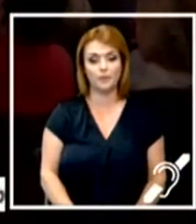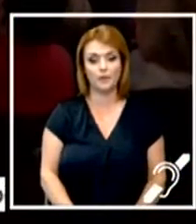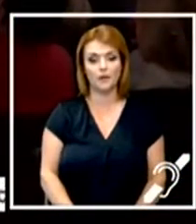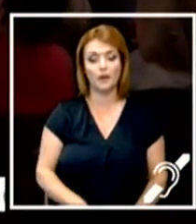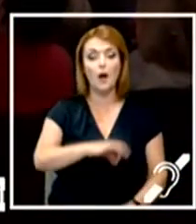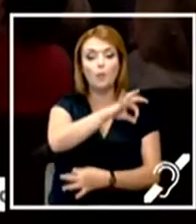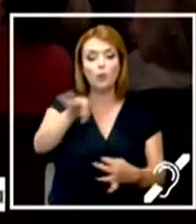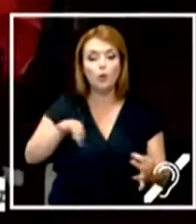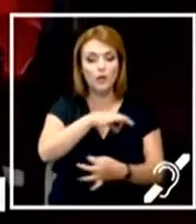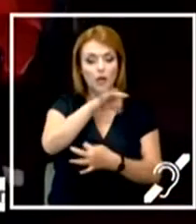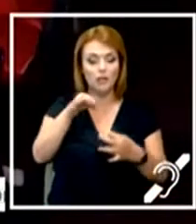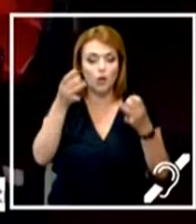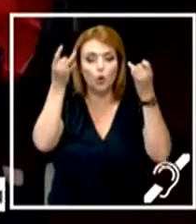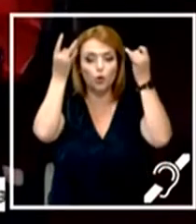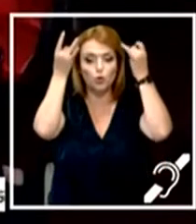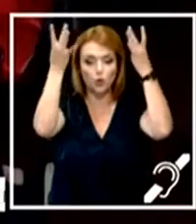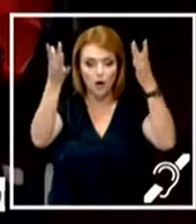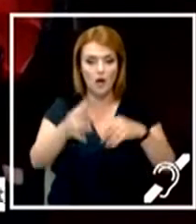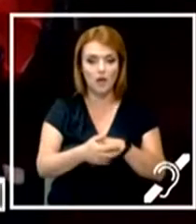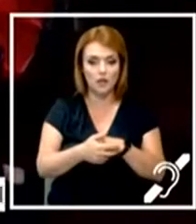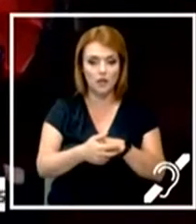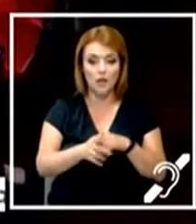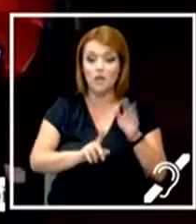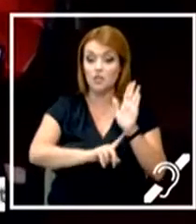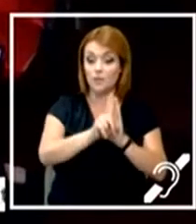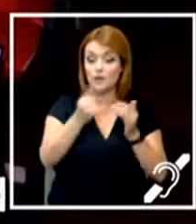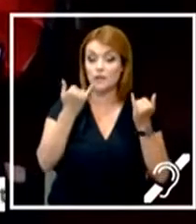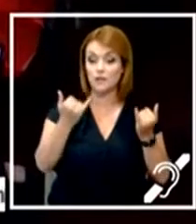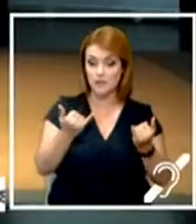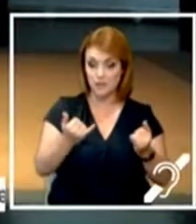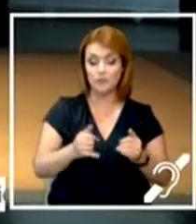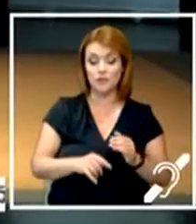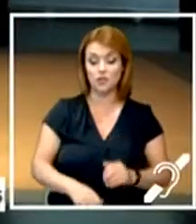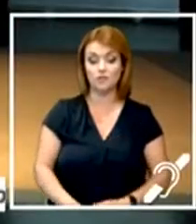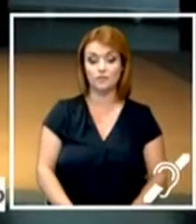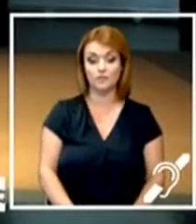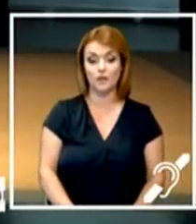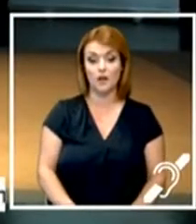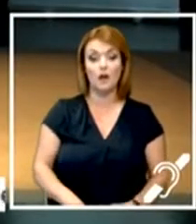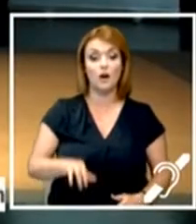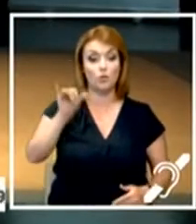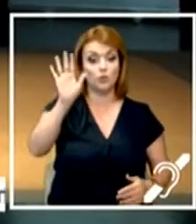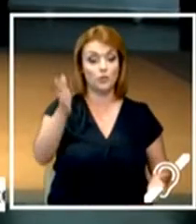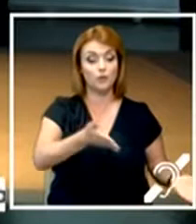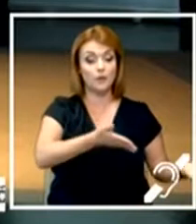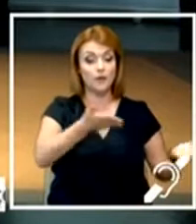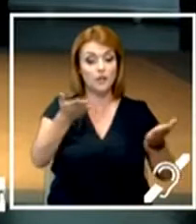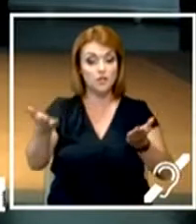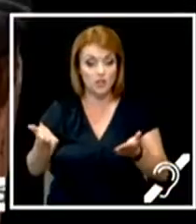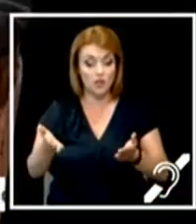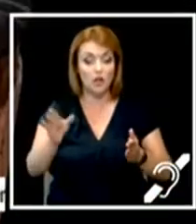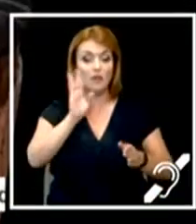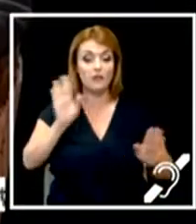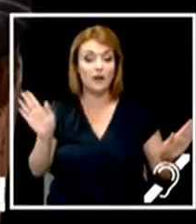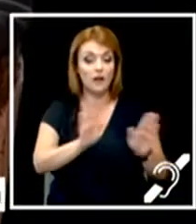Proiectul cultural Întâlnirile TVR Moldova revine de astăzi cu o invitată specială, cântăreața de muzică populară Mioara Velicu. Cu o relatare